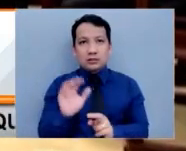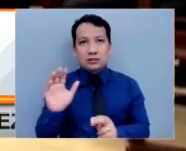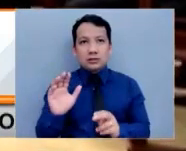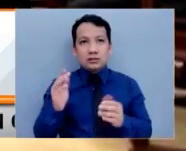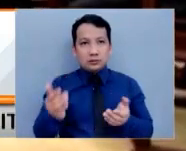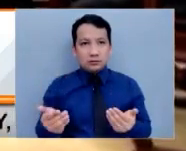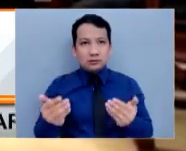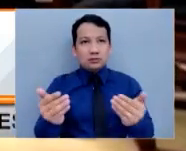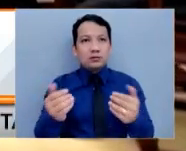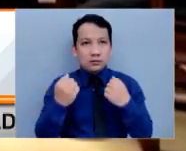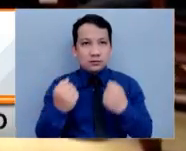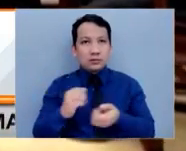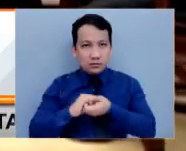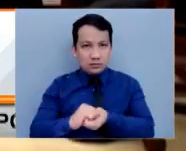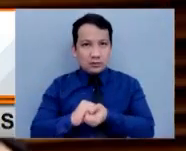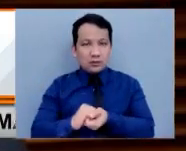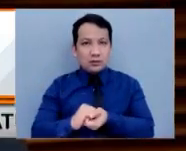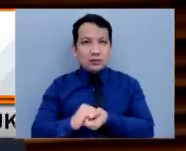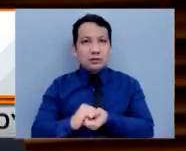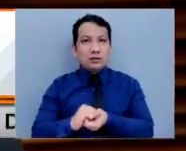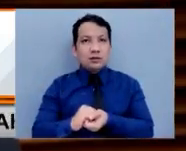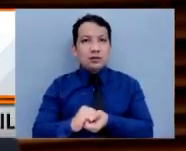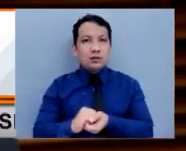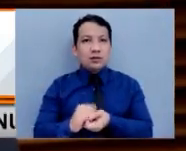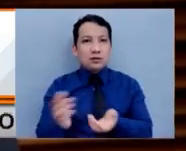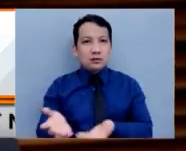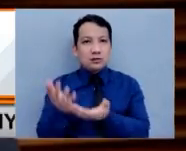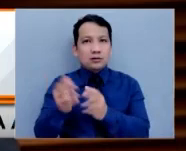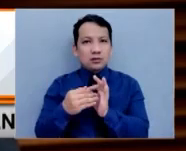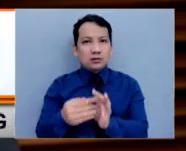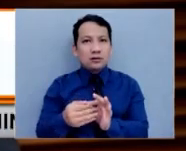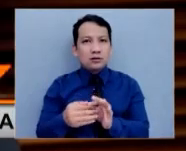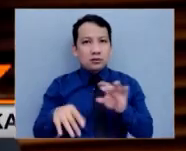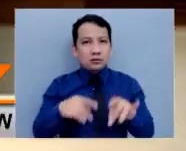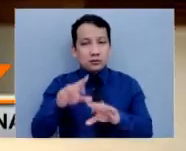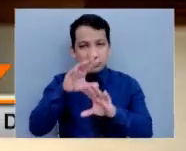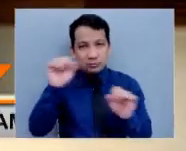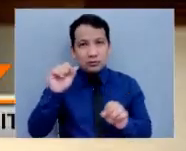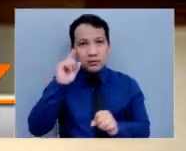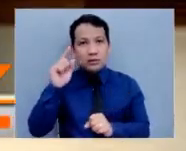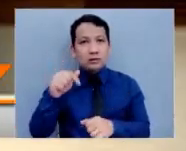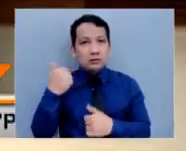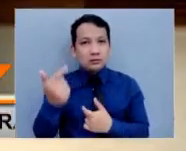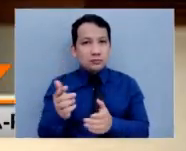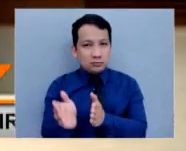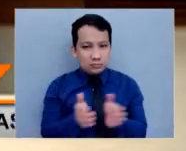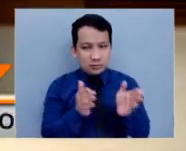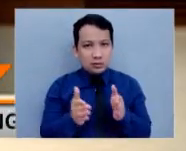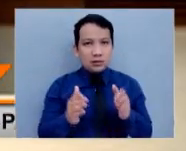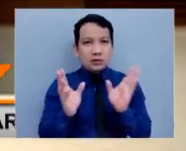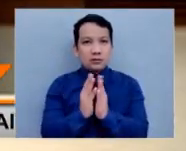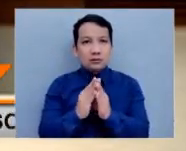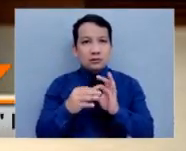ang matatag na ugnayan ng dalawang bansa. Pinuri ng Chinese leader ang kontribusyon ni Duterte sa pagsasaayos ng bilateral